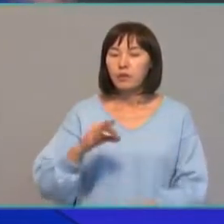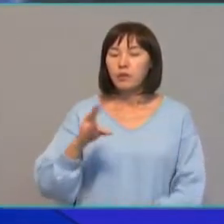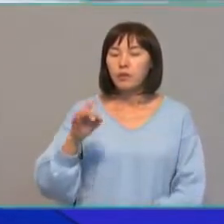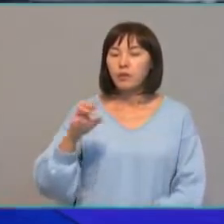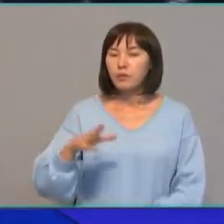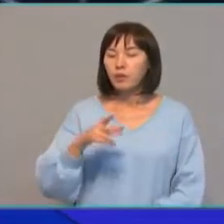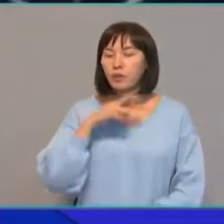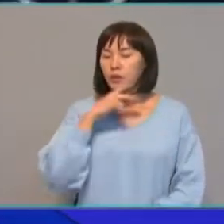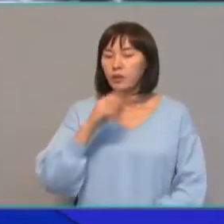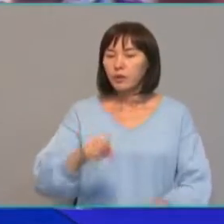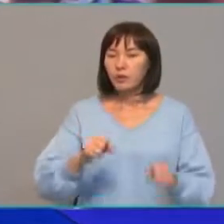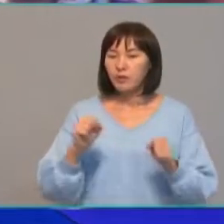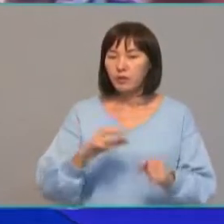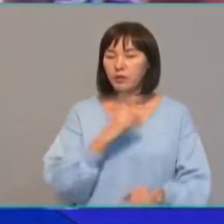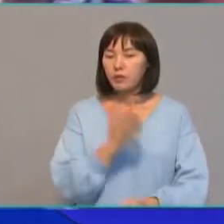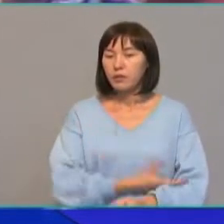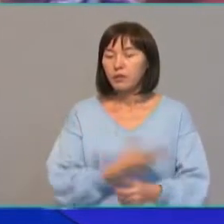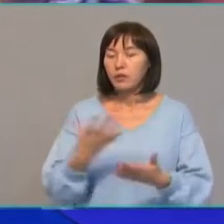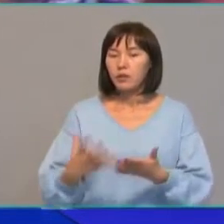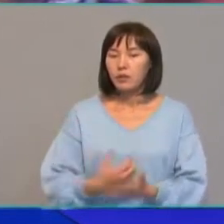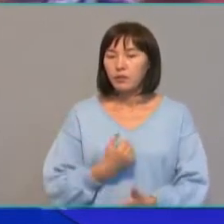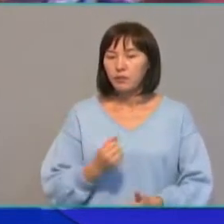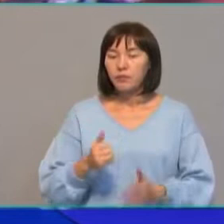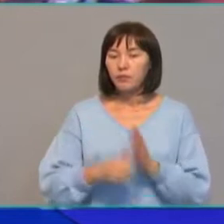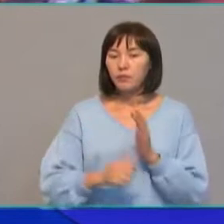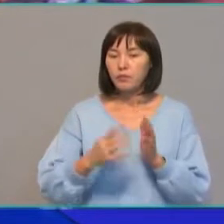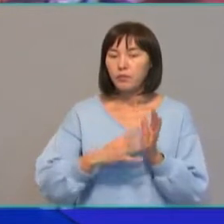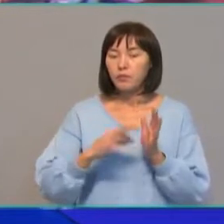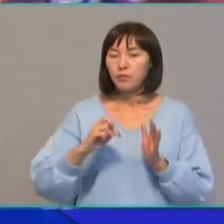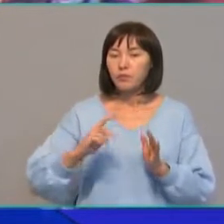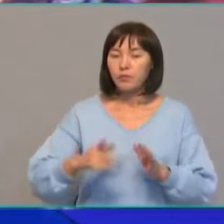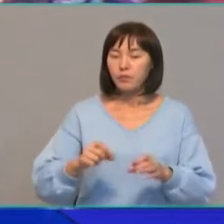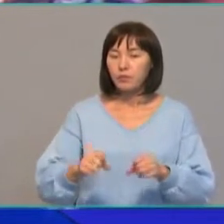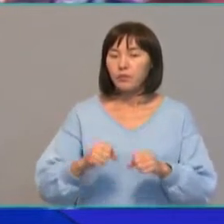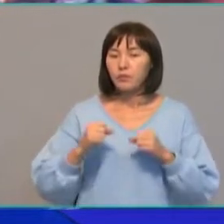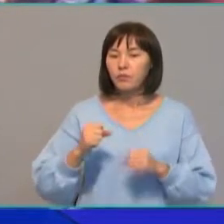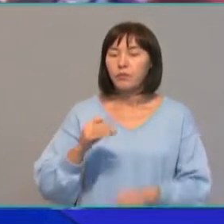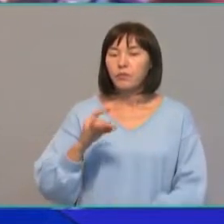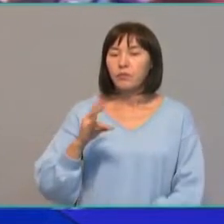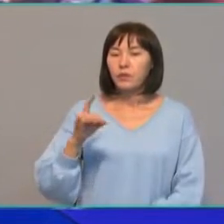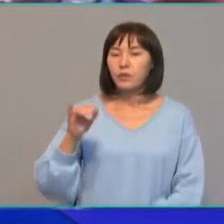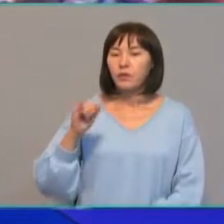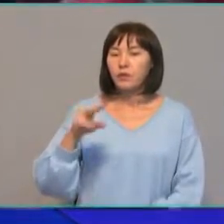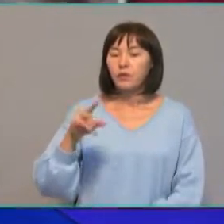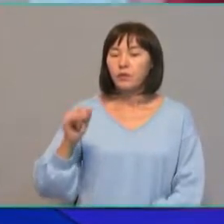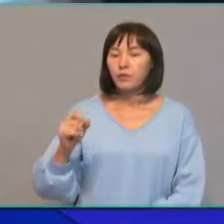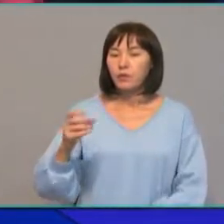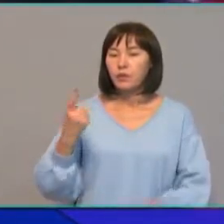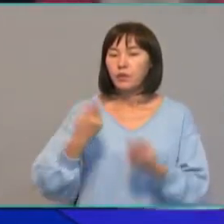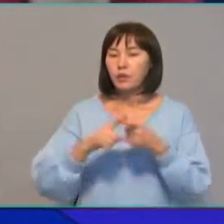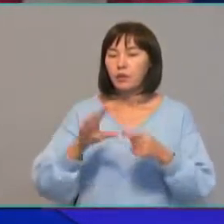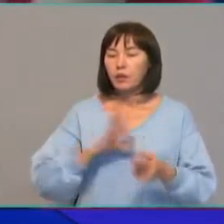Аманат оңтүстік Корея боксшысынан өз мықтылығын дәлелдеді. Ал 69 келі салмақ дәрежесінде бокстан Марғұлан Айдарұлы қола медаль жеңіп